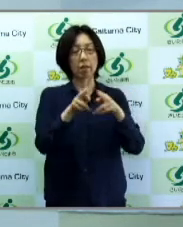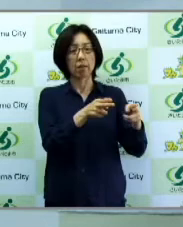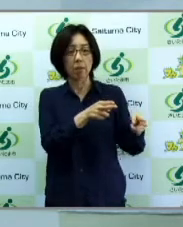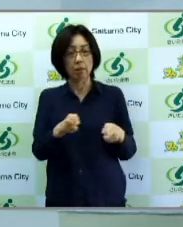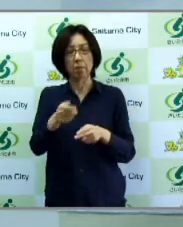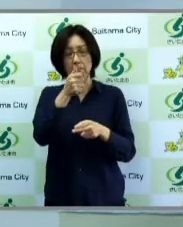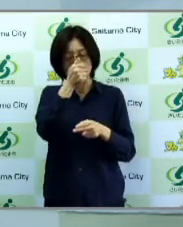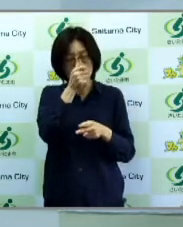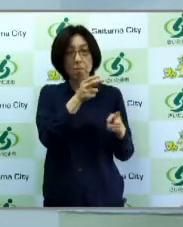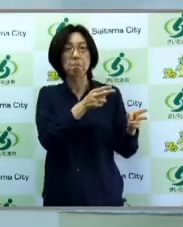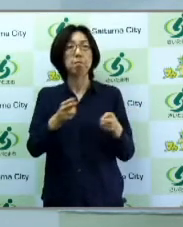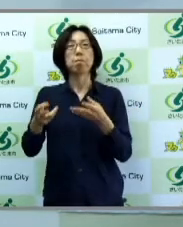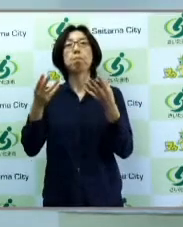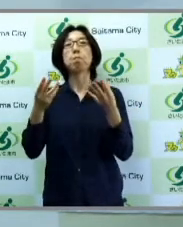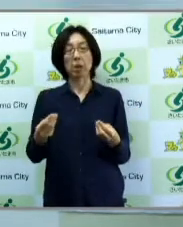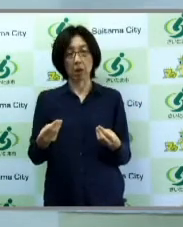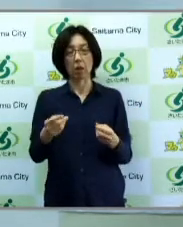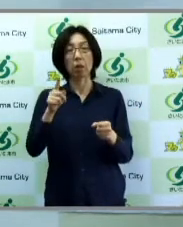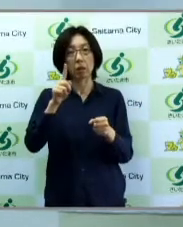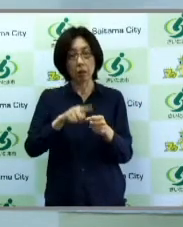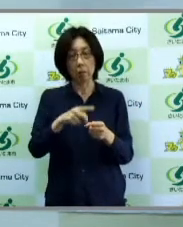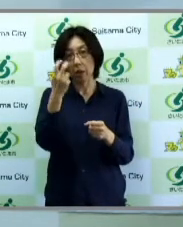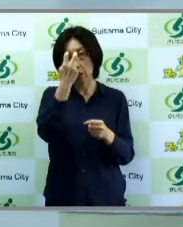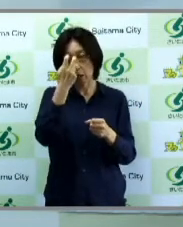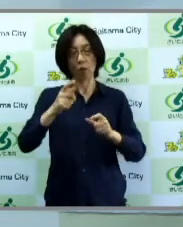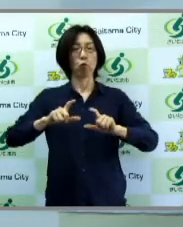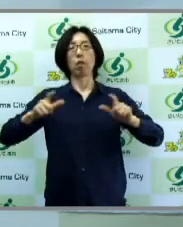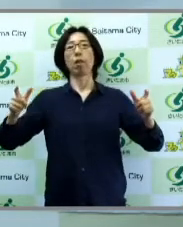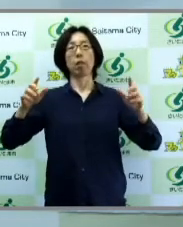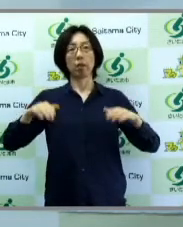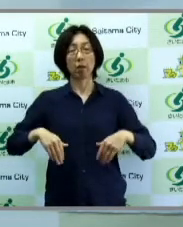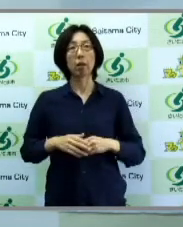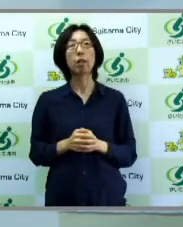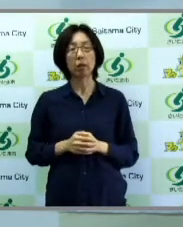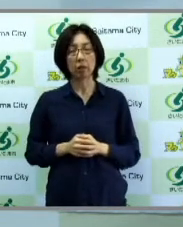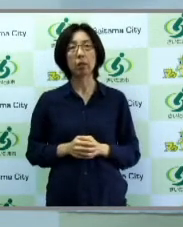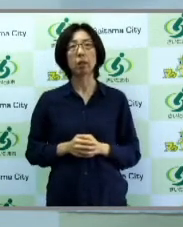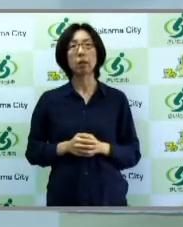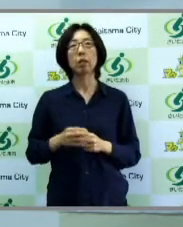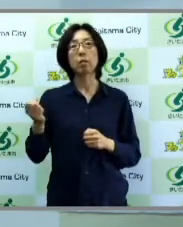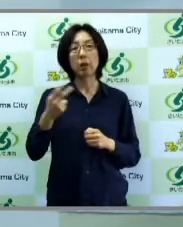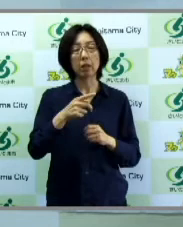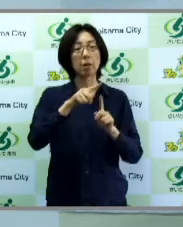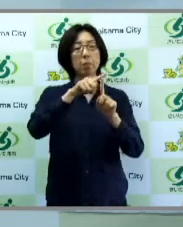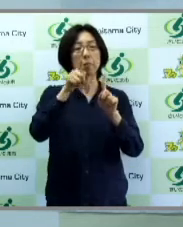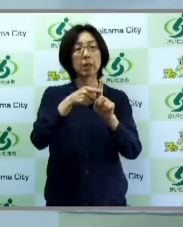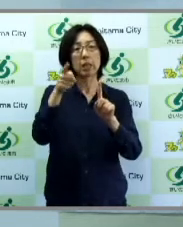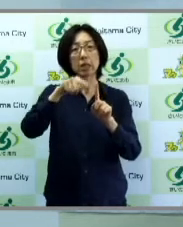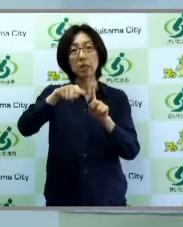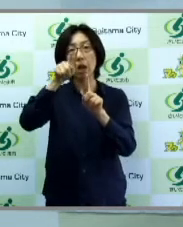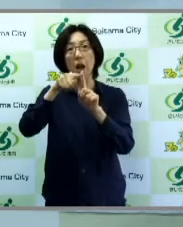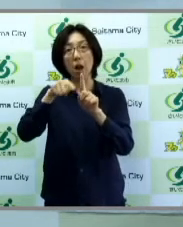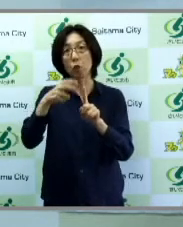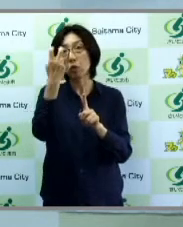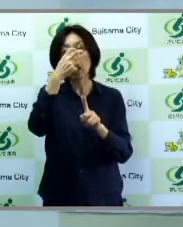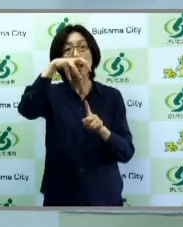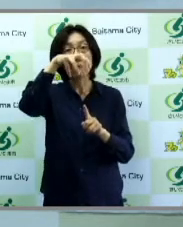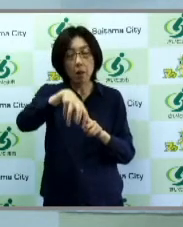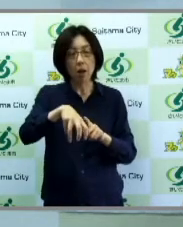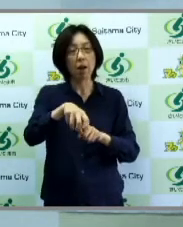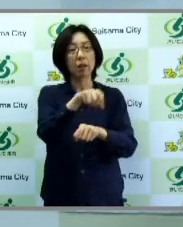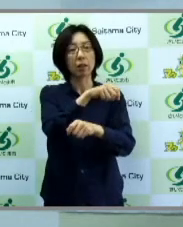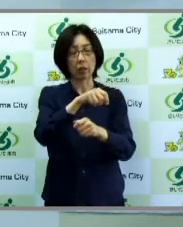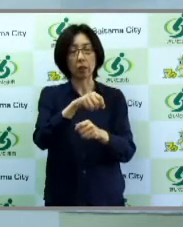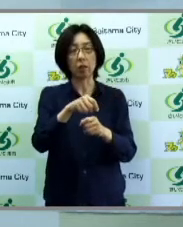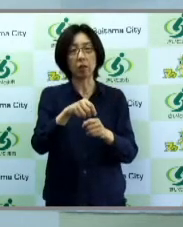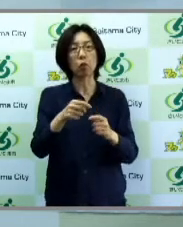ましたが、これに加えてクラスター対応として臨時の PCR 検査スポットを設置し、集中的に検査を